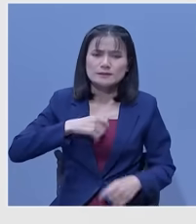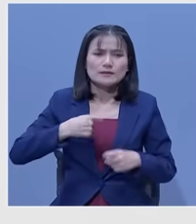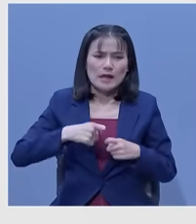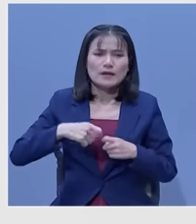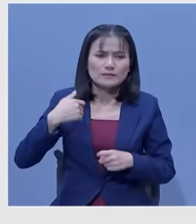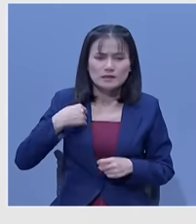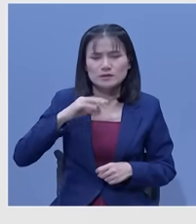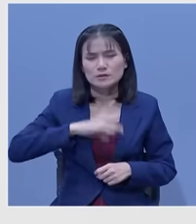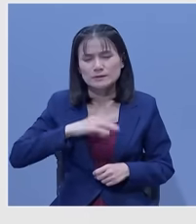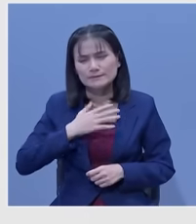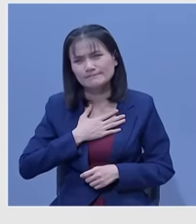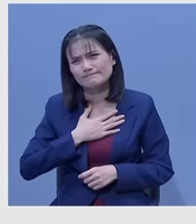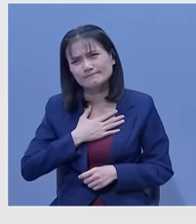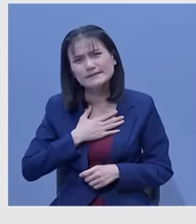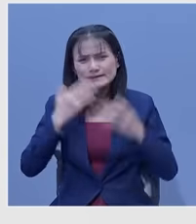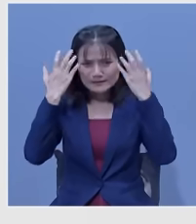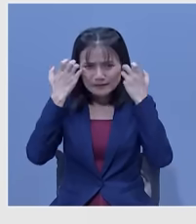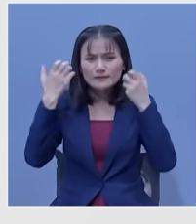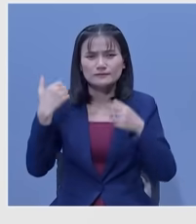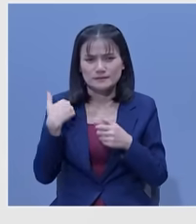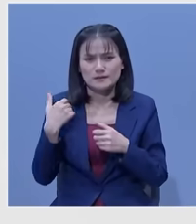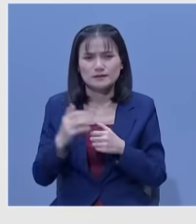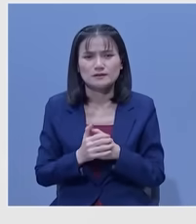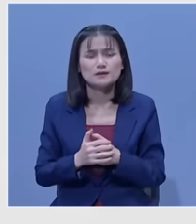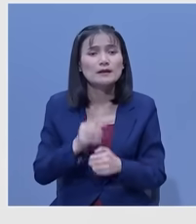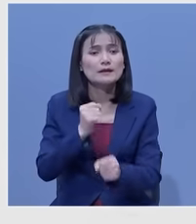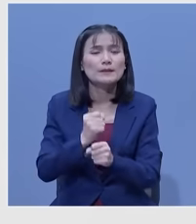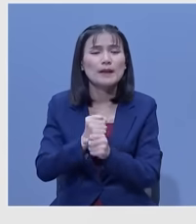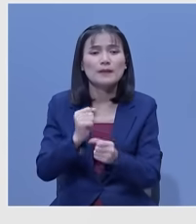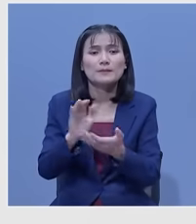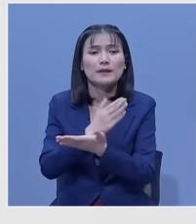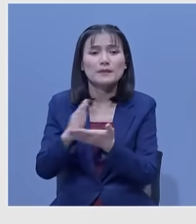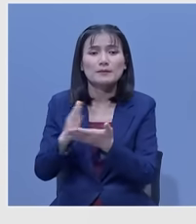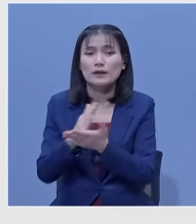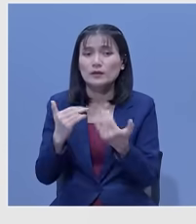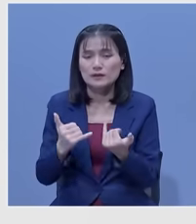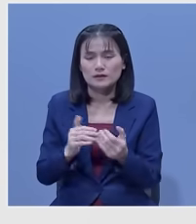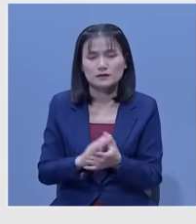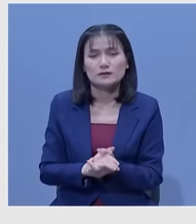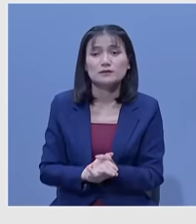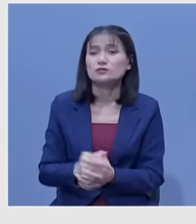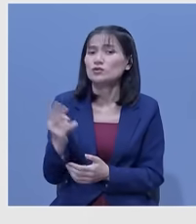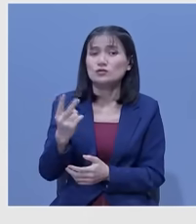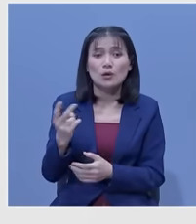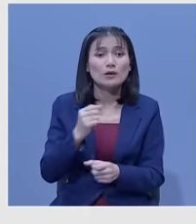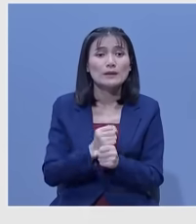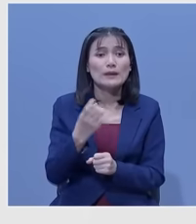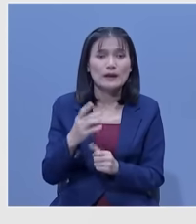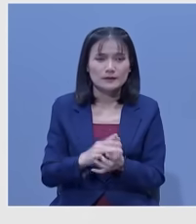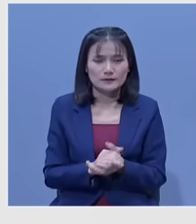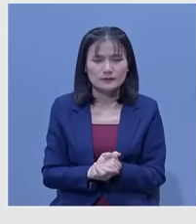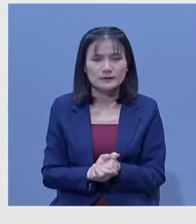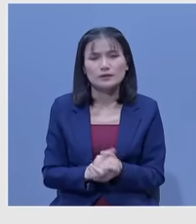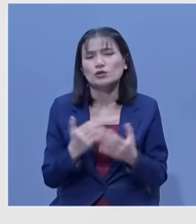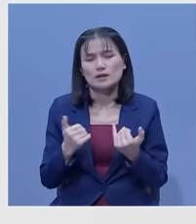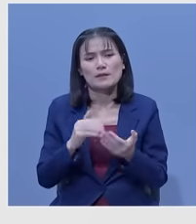สบายใจที่ตัดสินใจแบบนี้ส่วนการแบ่งงานค่ะเข้าไปที่สำนักนายกแต่ละท่านต้องทำอะไรบ้างคุณเศรษฐาบอกตอน